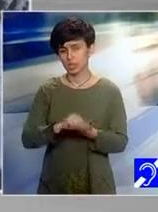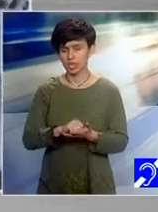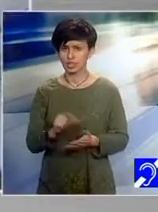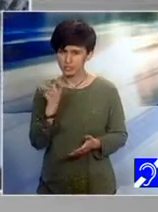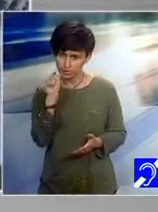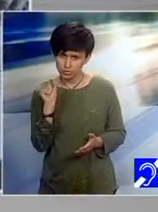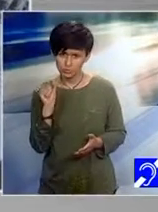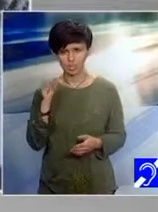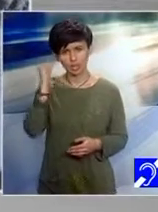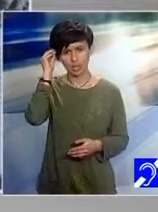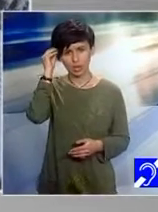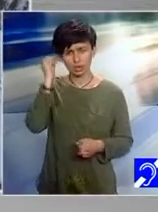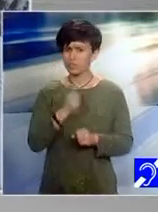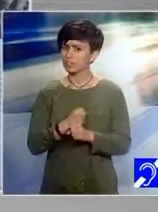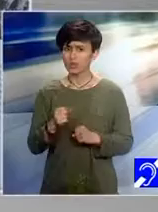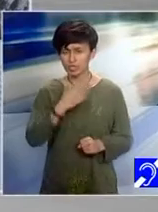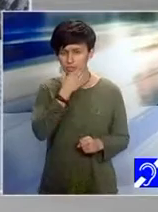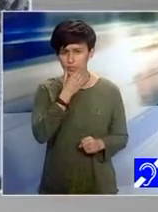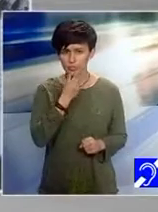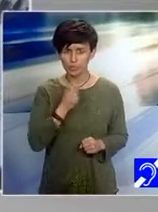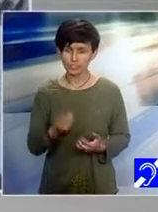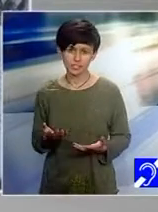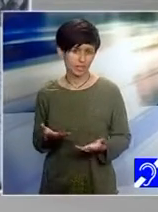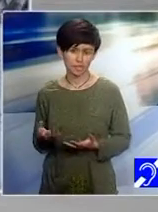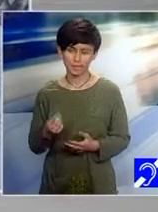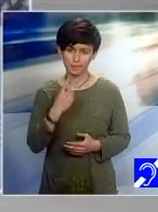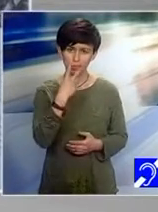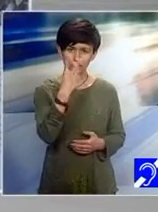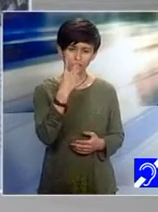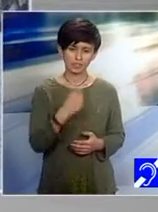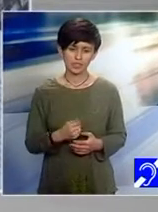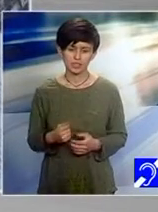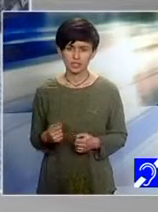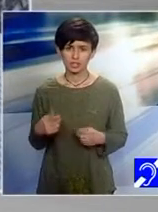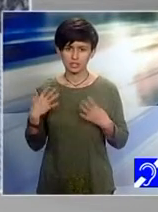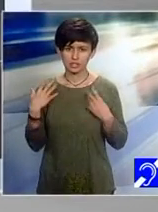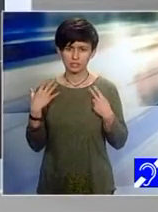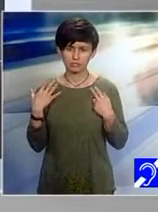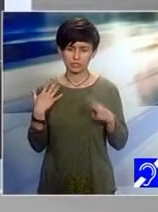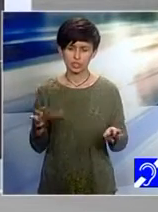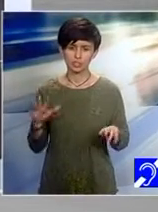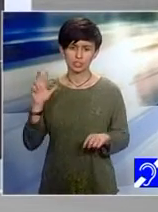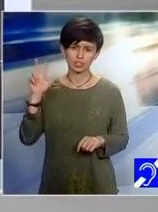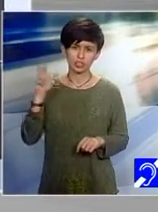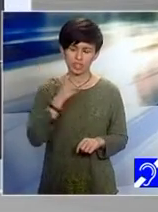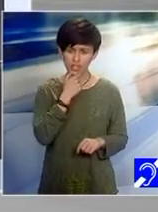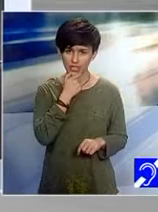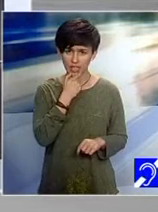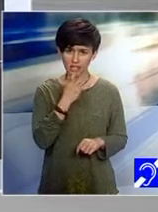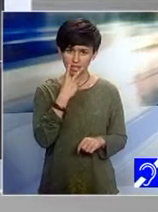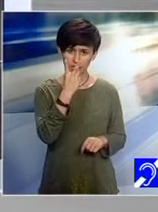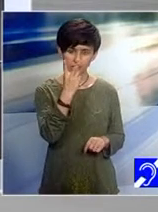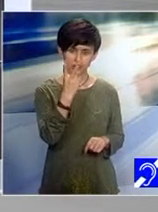subțire, o amintire foarte frumoasă, care vede, la vârsta de 93-4 de ani, vede